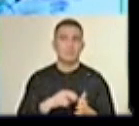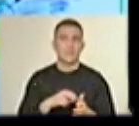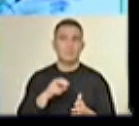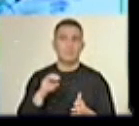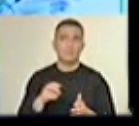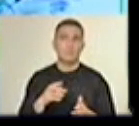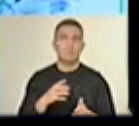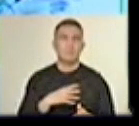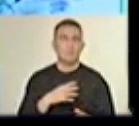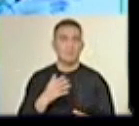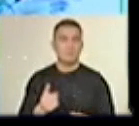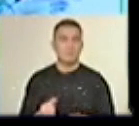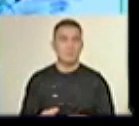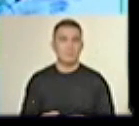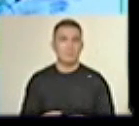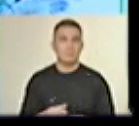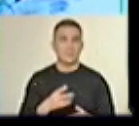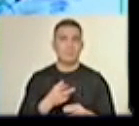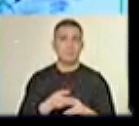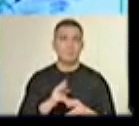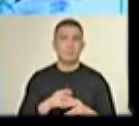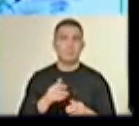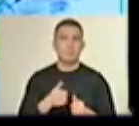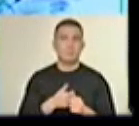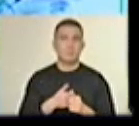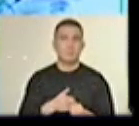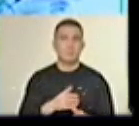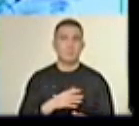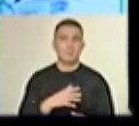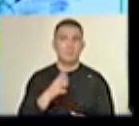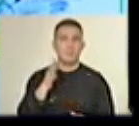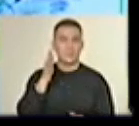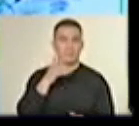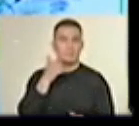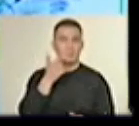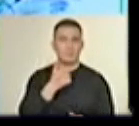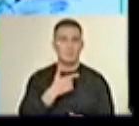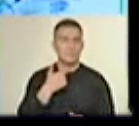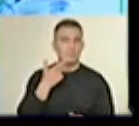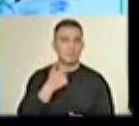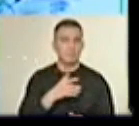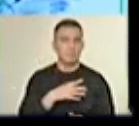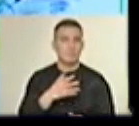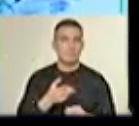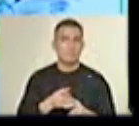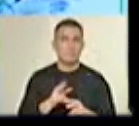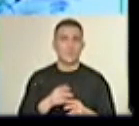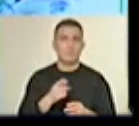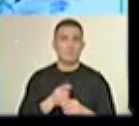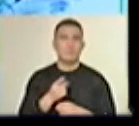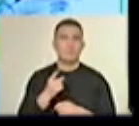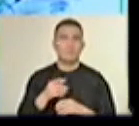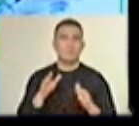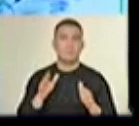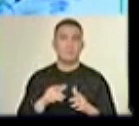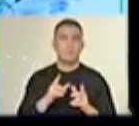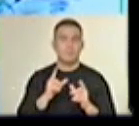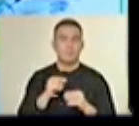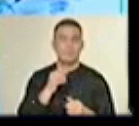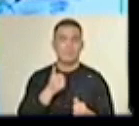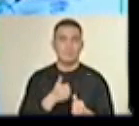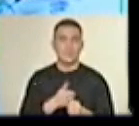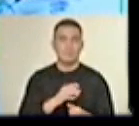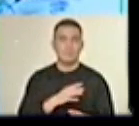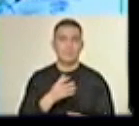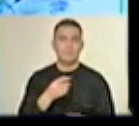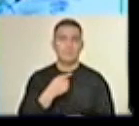Журки в болото. Журка за ним, а вода глубокая. Из берега до лягушонка не дотянешься.